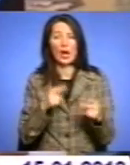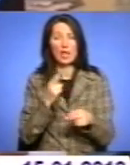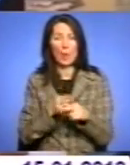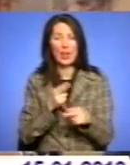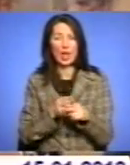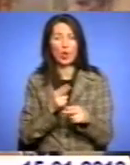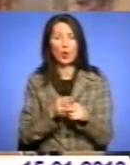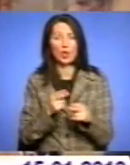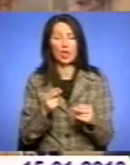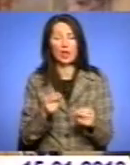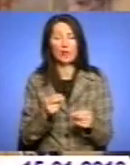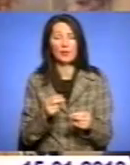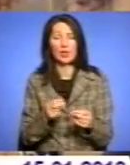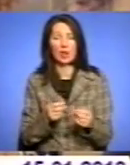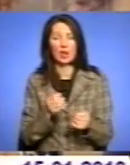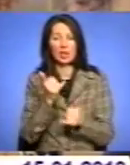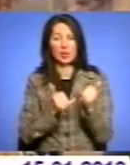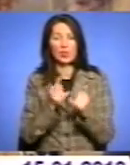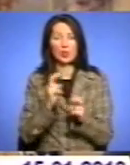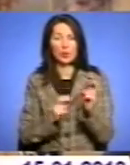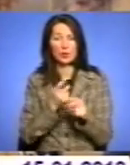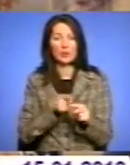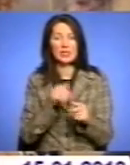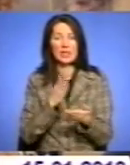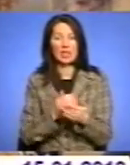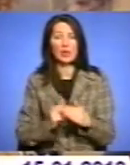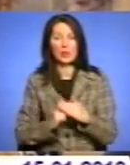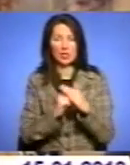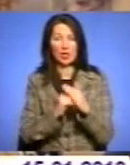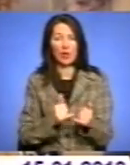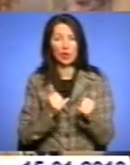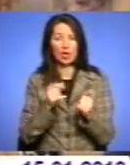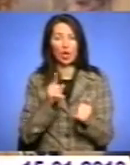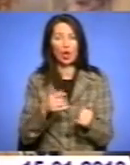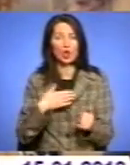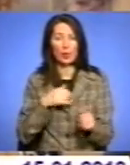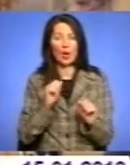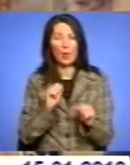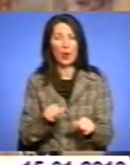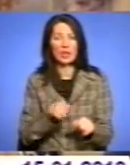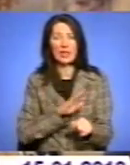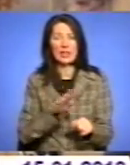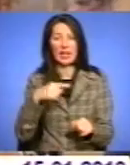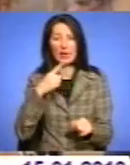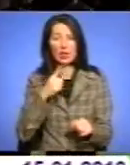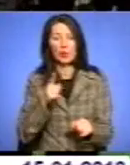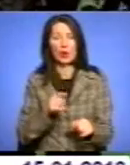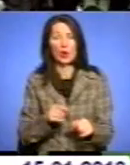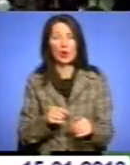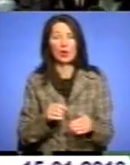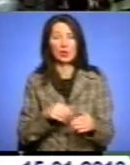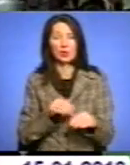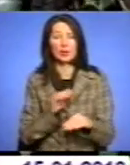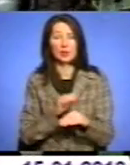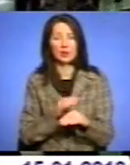хімічна промисловість. Думаю, що це є підставами для того, щоб ми могли говорити про обґрунтованість таких пропозицій. Тим